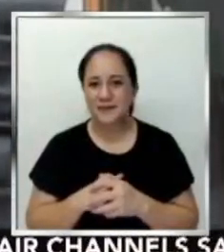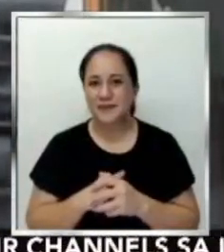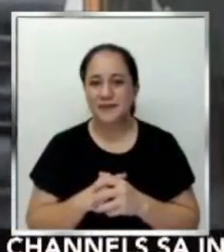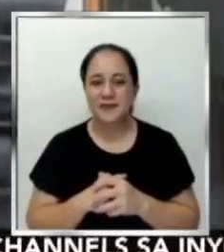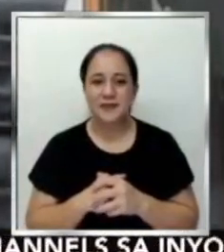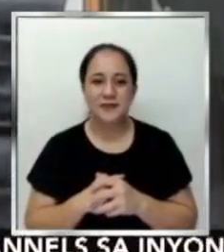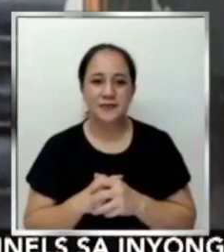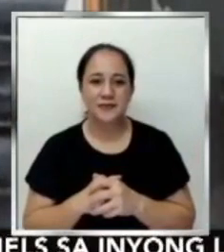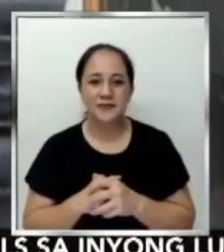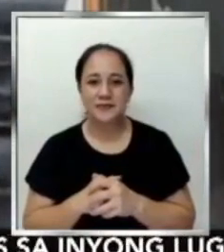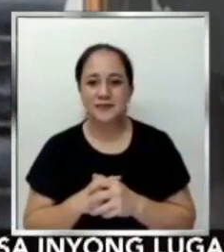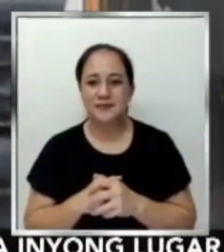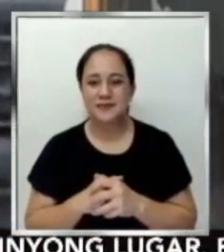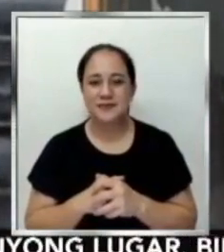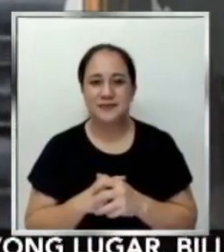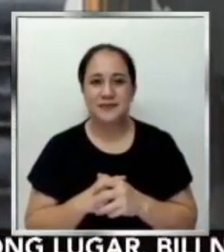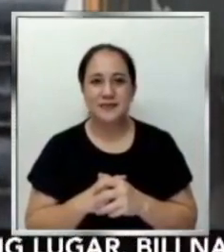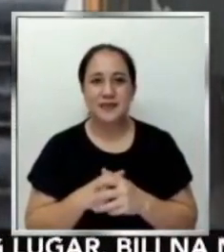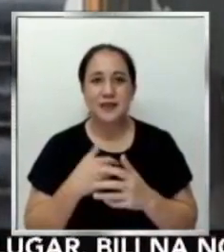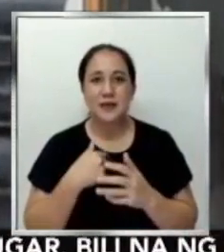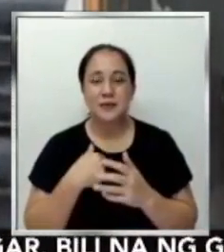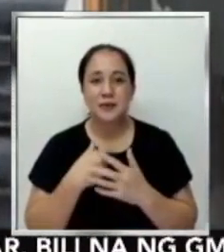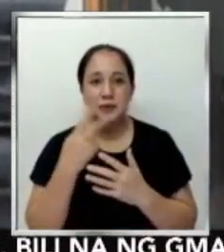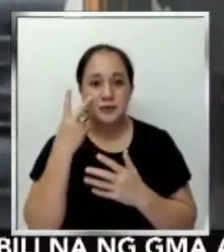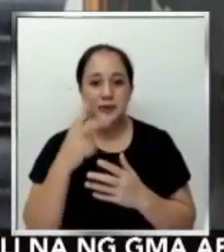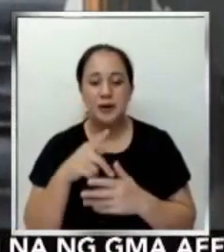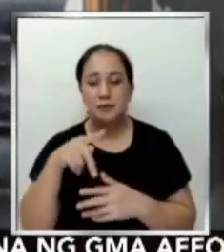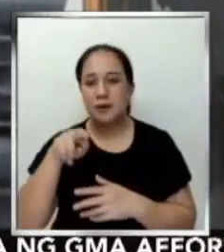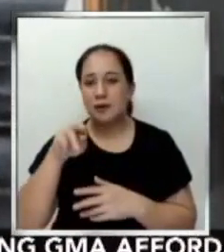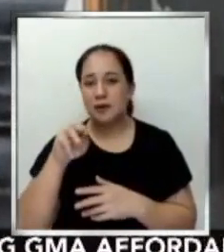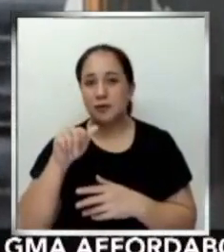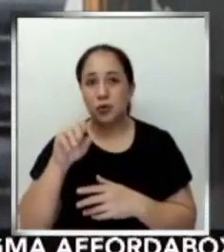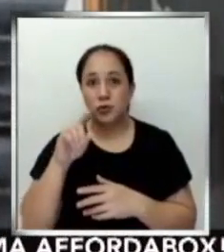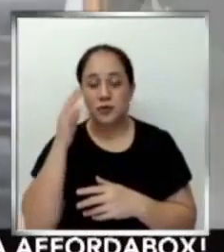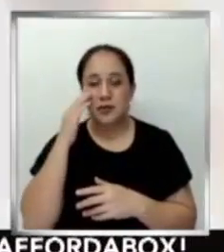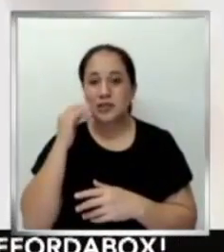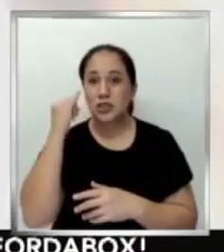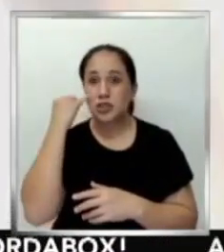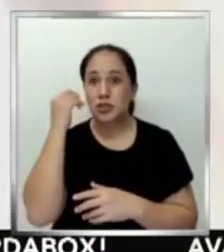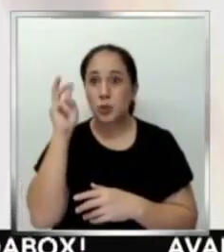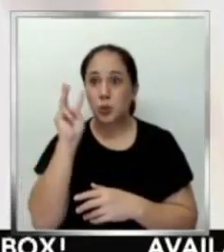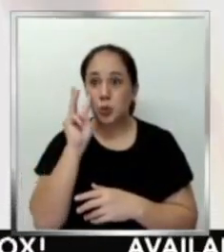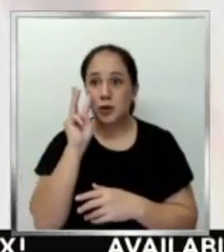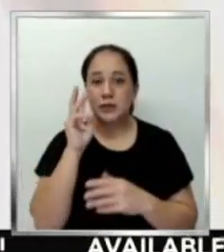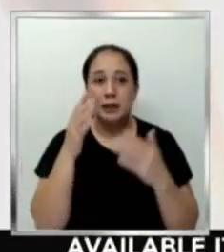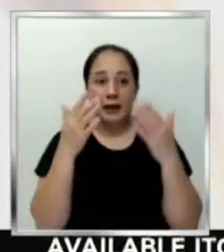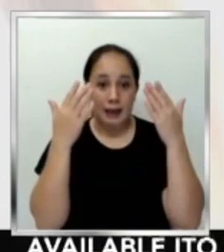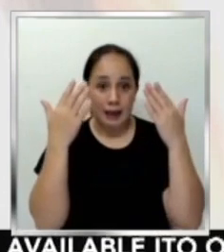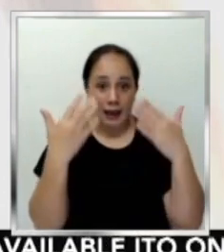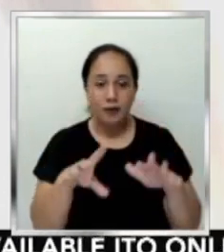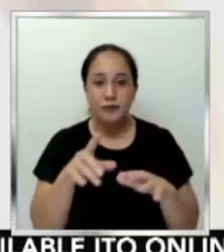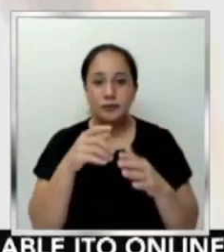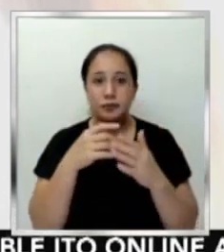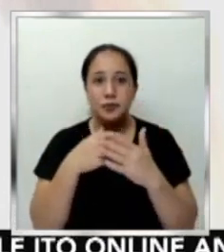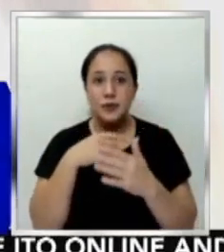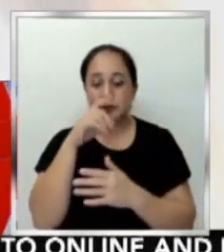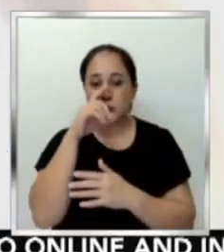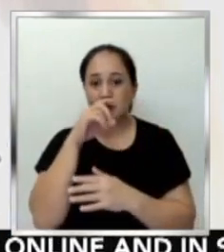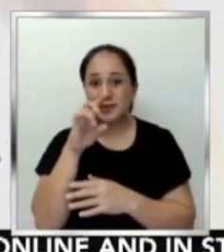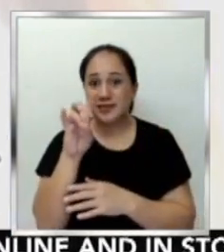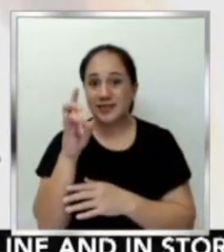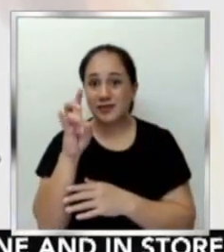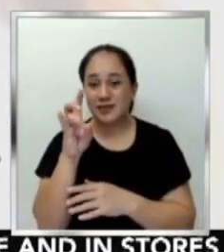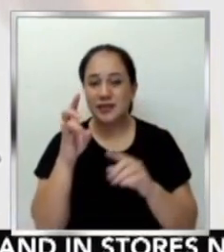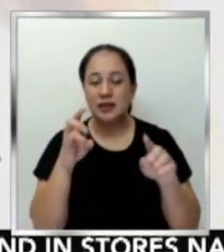Hashtag teenage dream ang vibes ni prima donna star Jillian Ward. Ilang araw bago ang kanyang 17th birthday, nag-post sa Instagram si